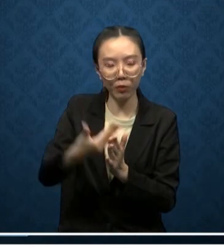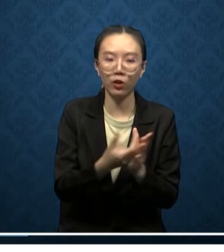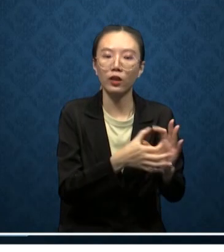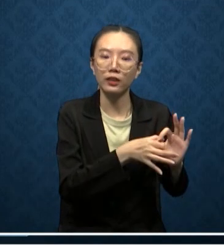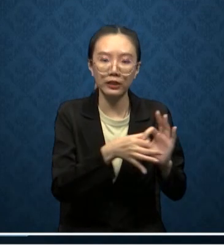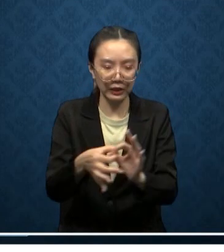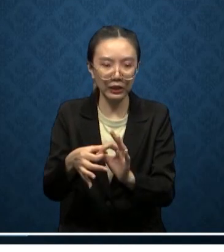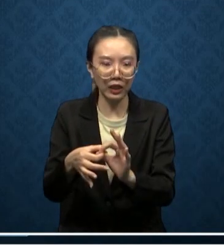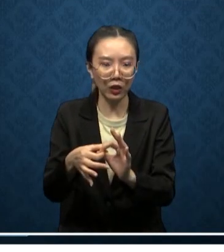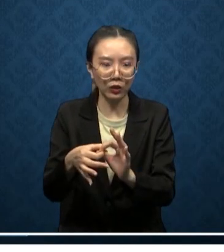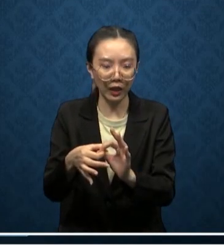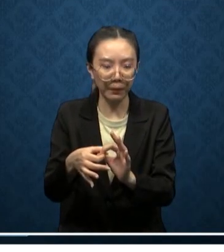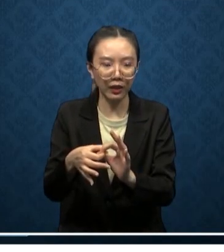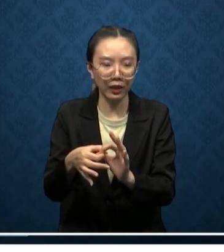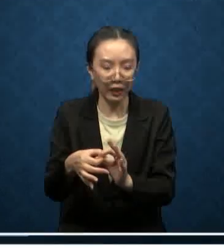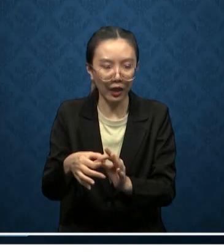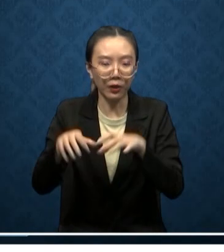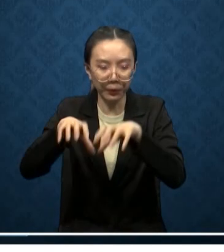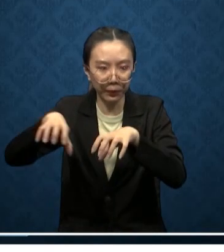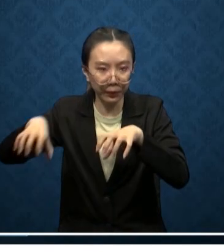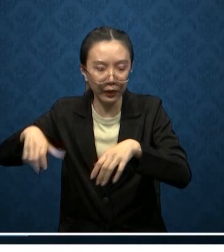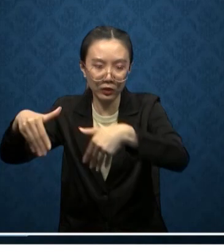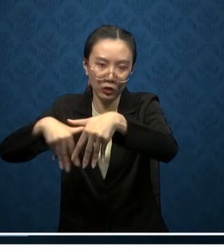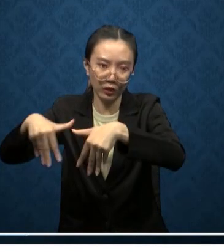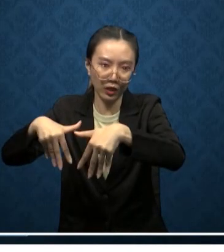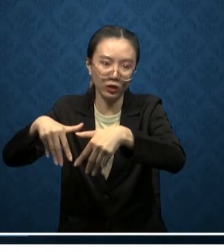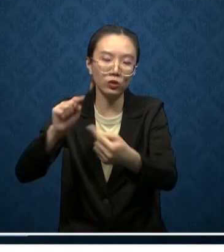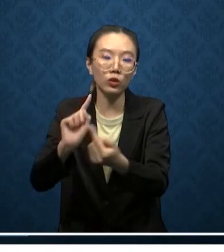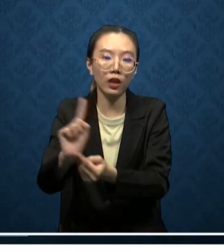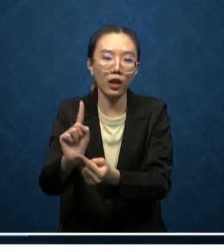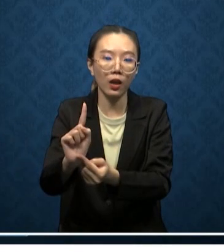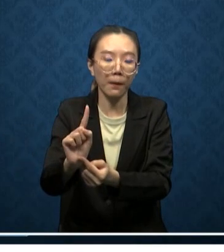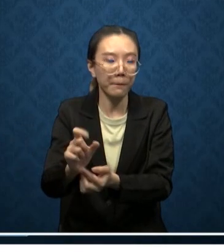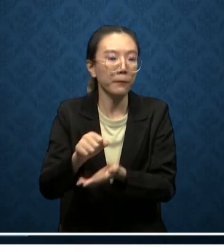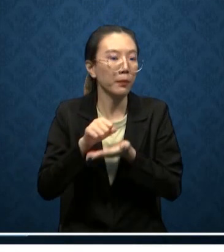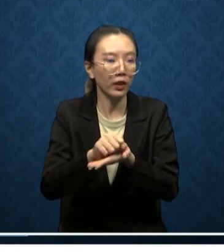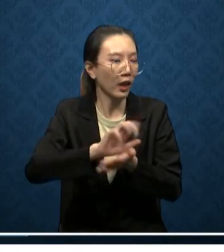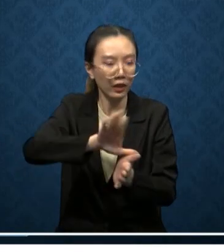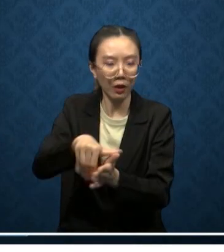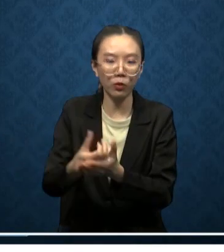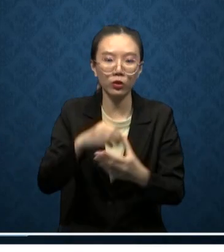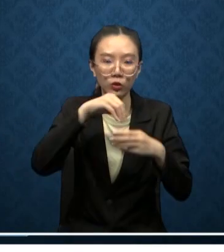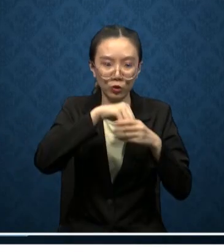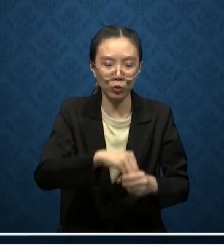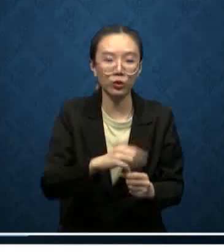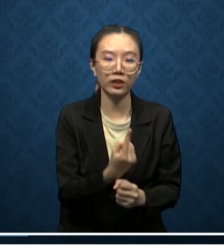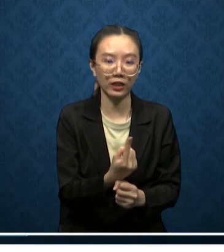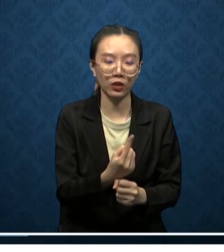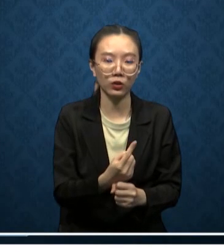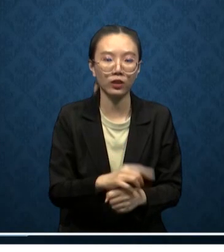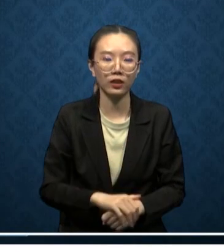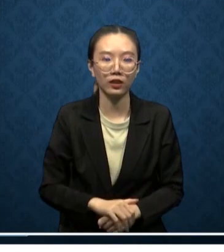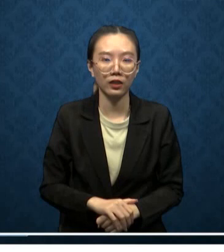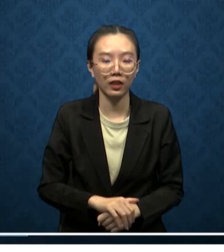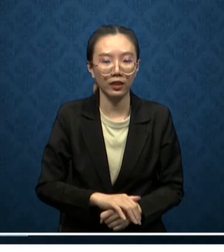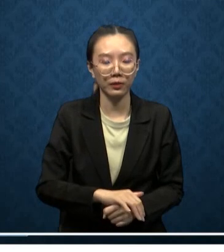หน่วยงานสวนท้องถิ่นโดยเฉพาะเรื่องศูนย์บริการแบบเบ็ดเสร็จแบบครบวงจรณจุดเดียวหรือว่า